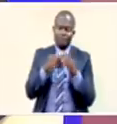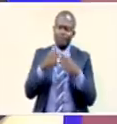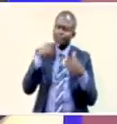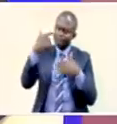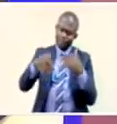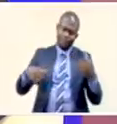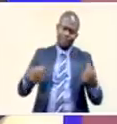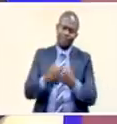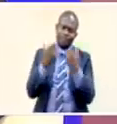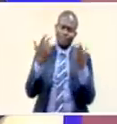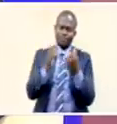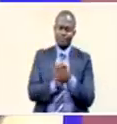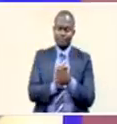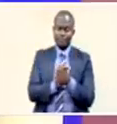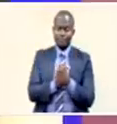birakugarukira